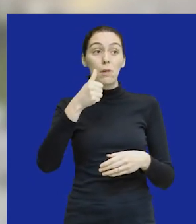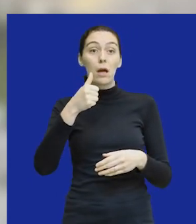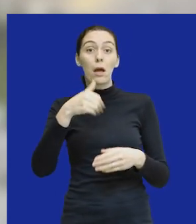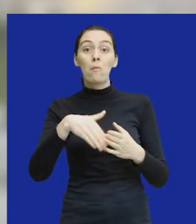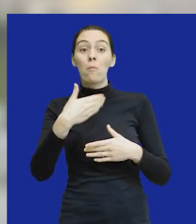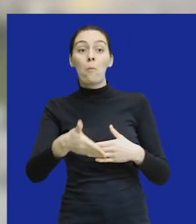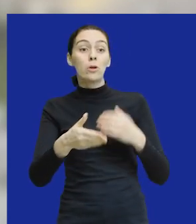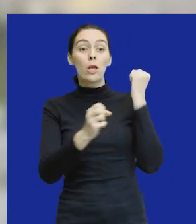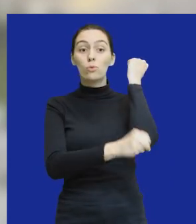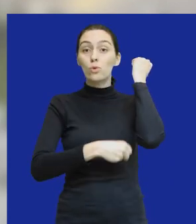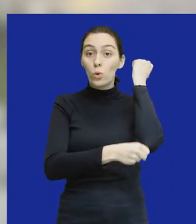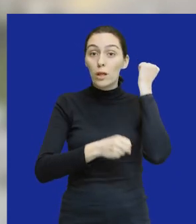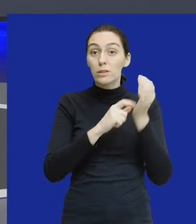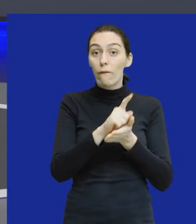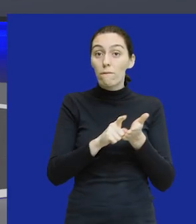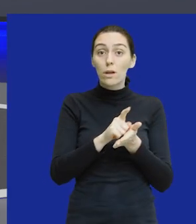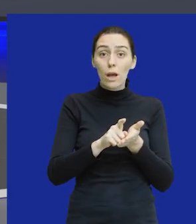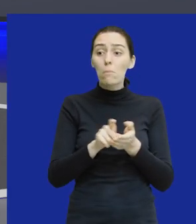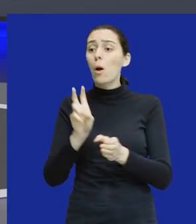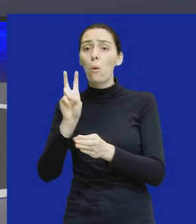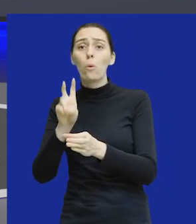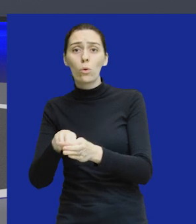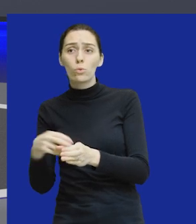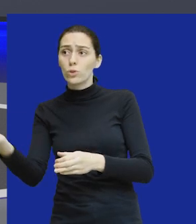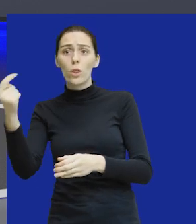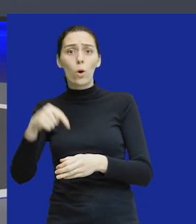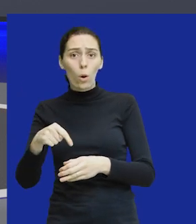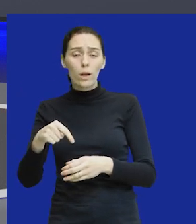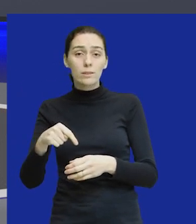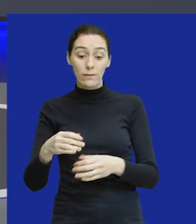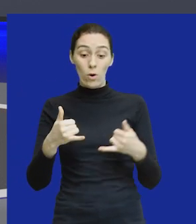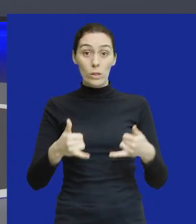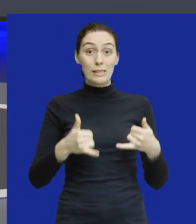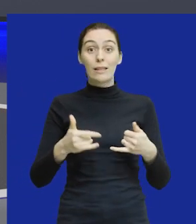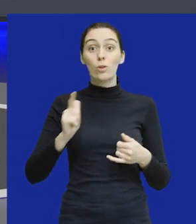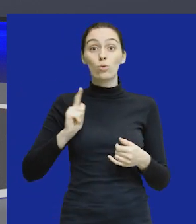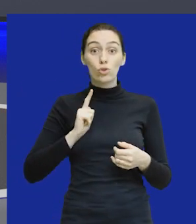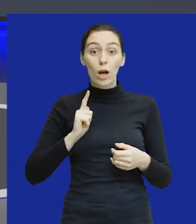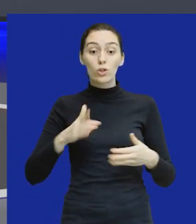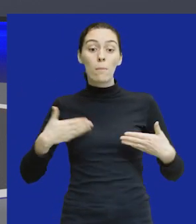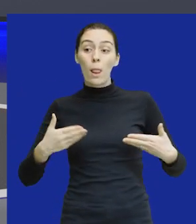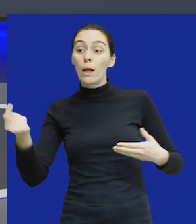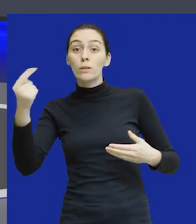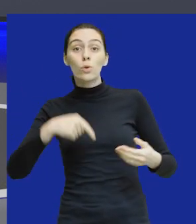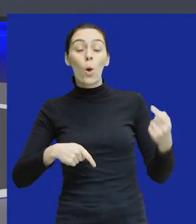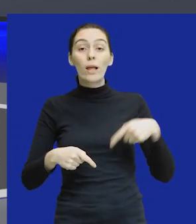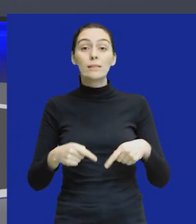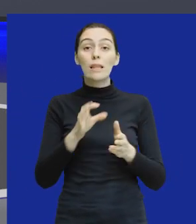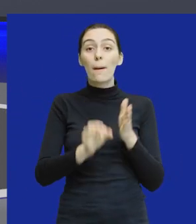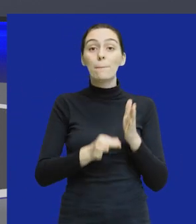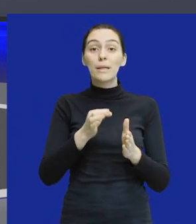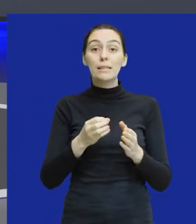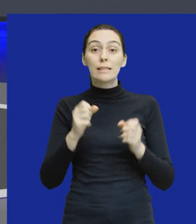studentska vremena, evo sada ste svjedoci u Došašću, koliko mladih dolazi moliti na